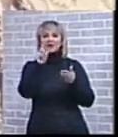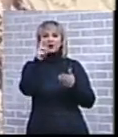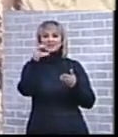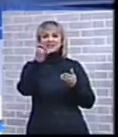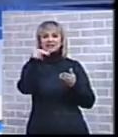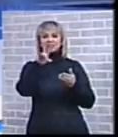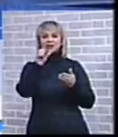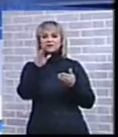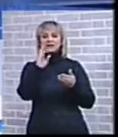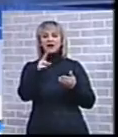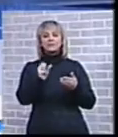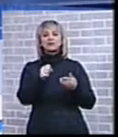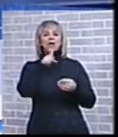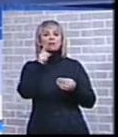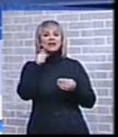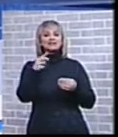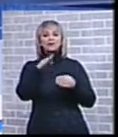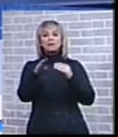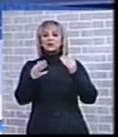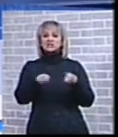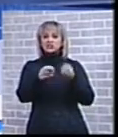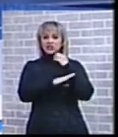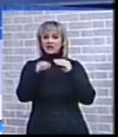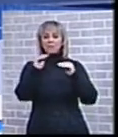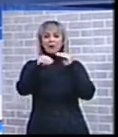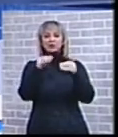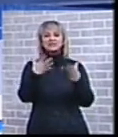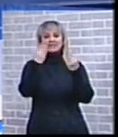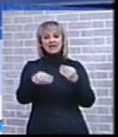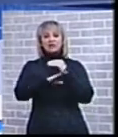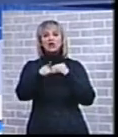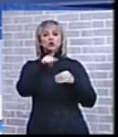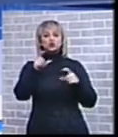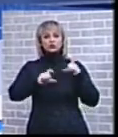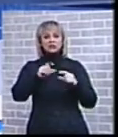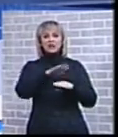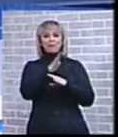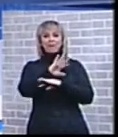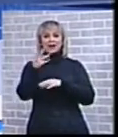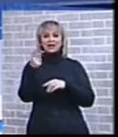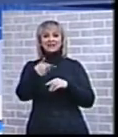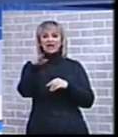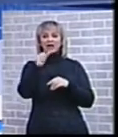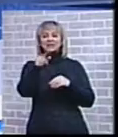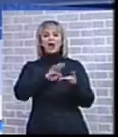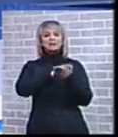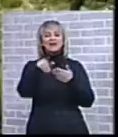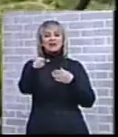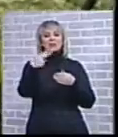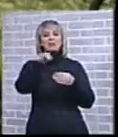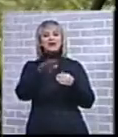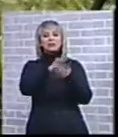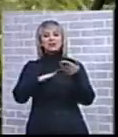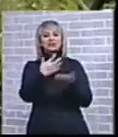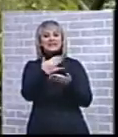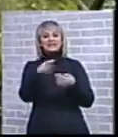Константиновска. Молодыми платанами пополнился в день древонасаждений студенческий парк ДГТУ. Обновление парка продолжается